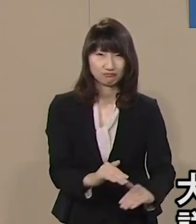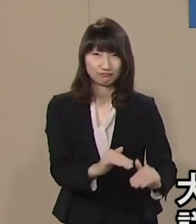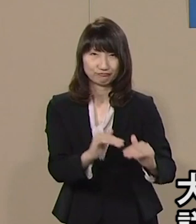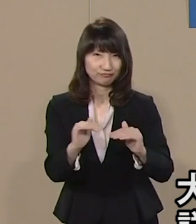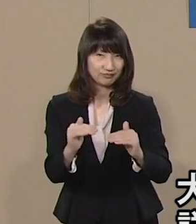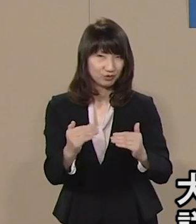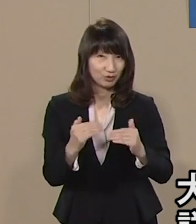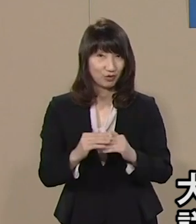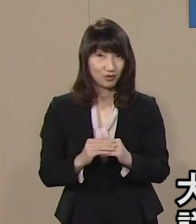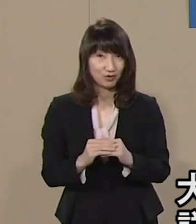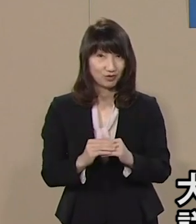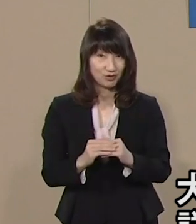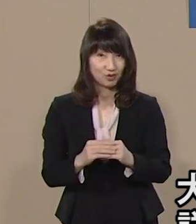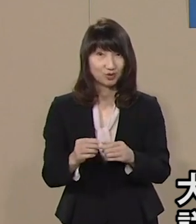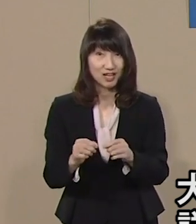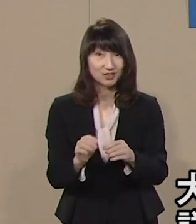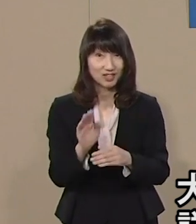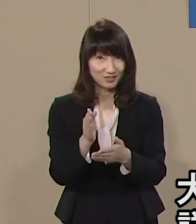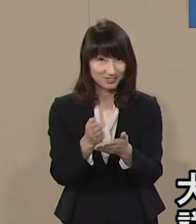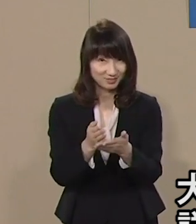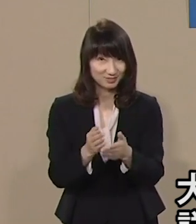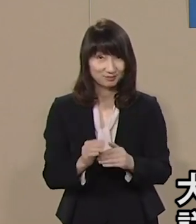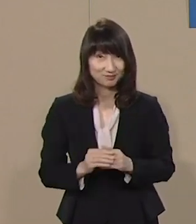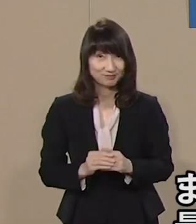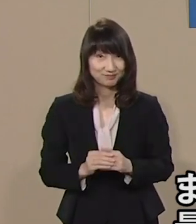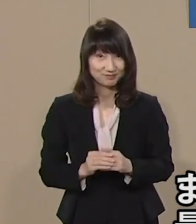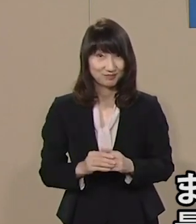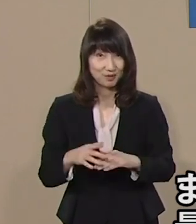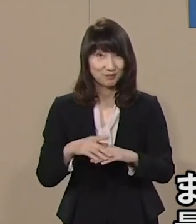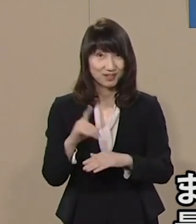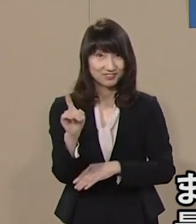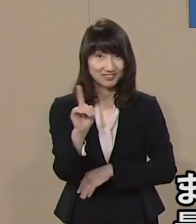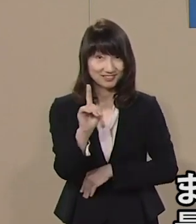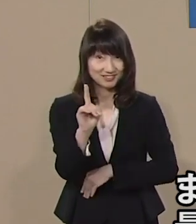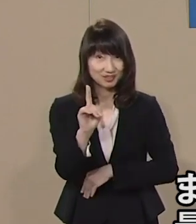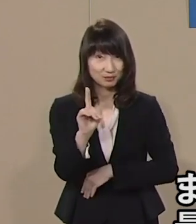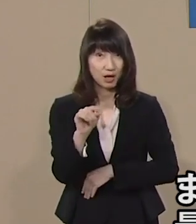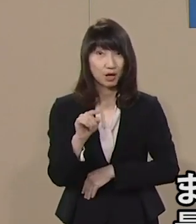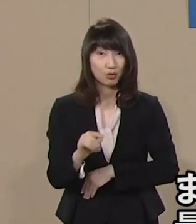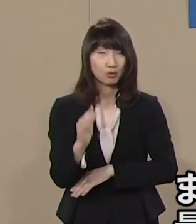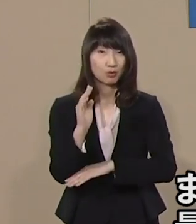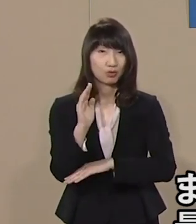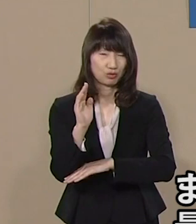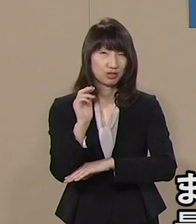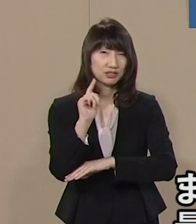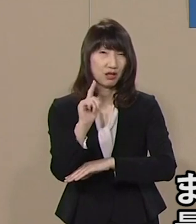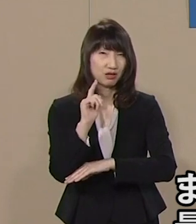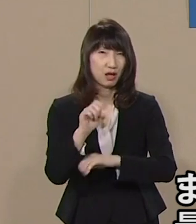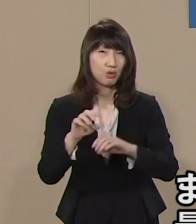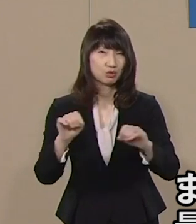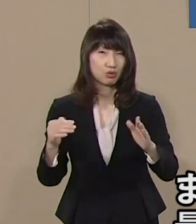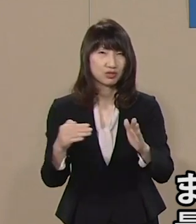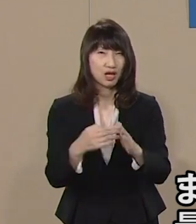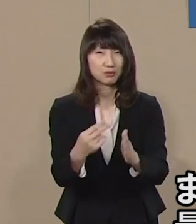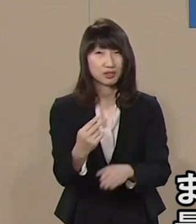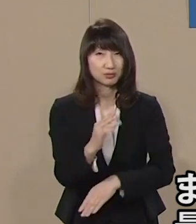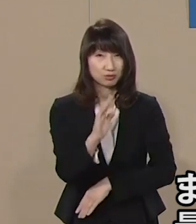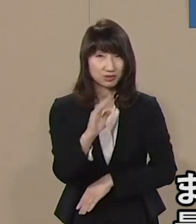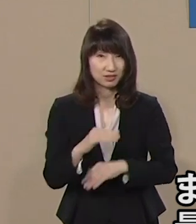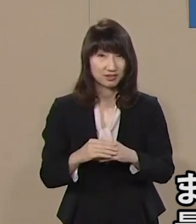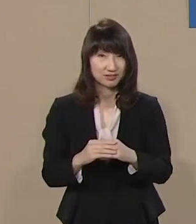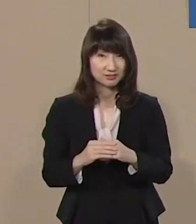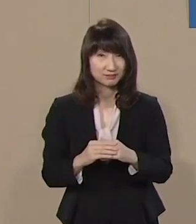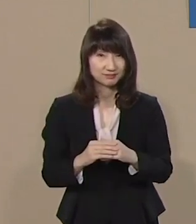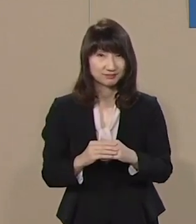底上げすること詳しくは後ほどお知らせしますまずはこの政見放送最後までみていただけません